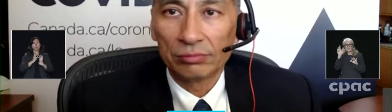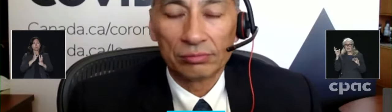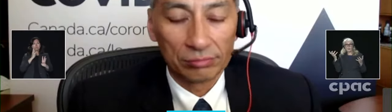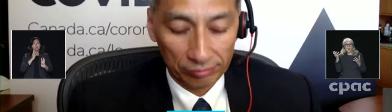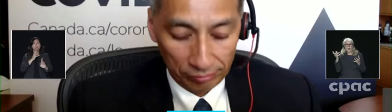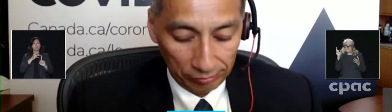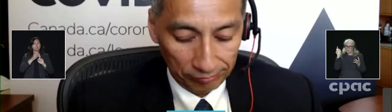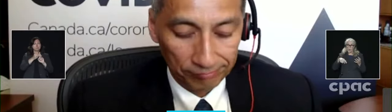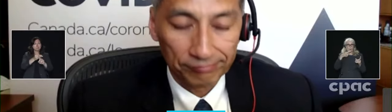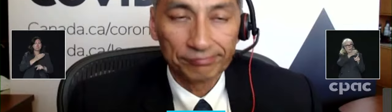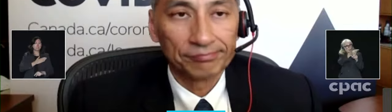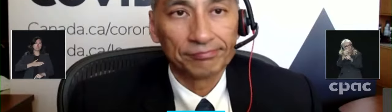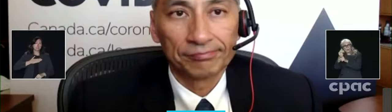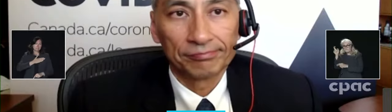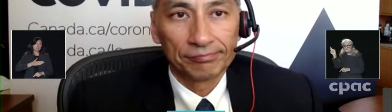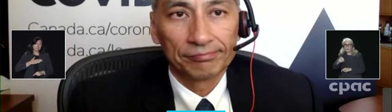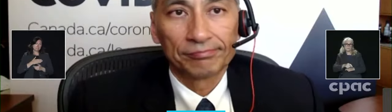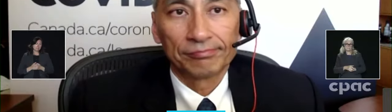go.